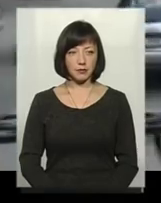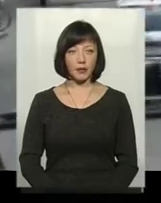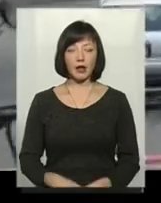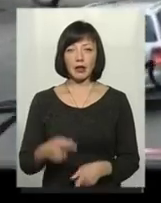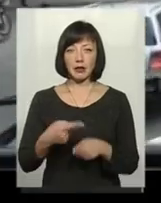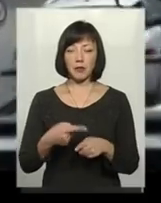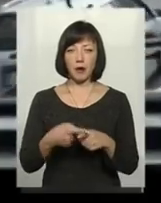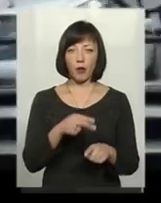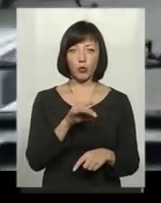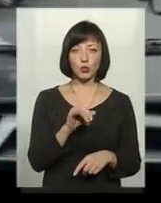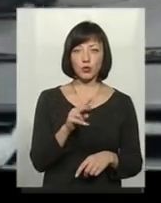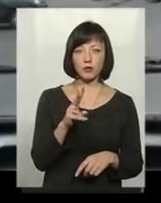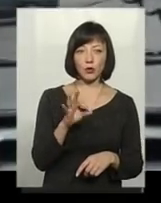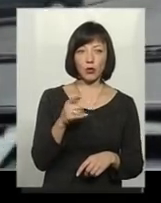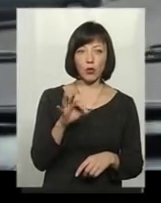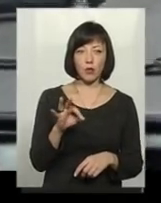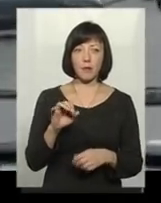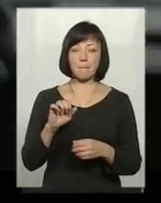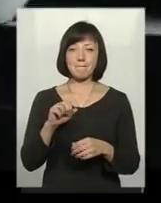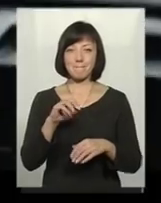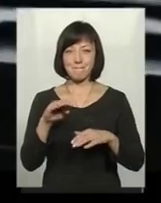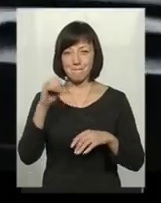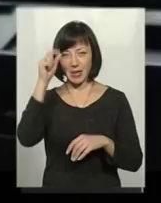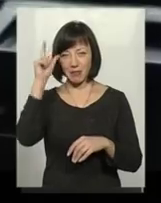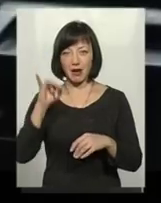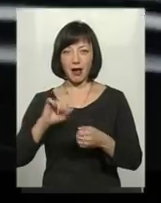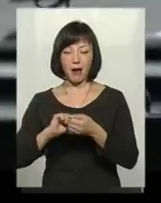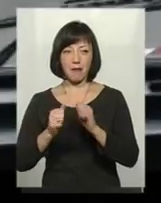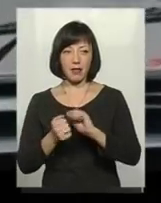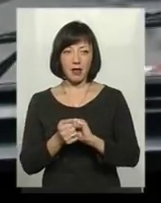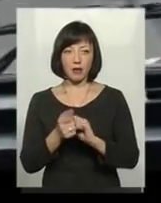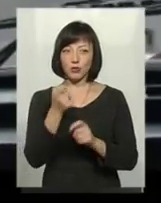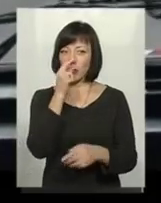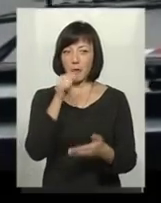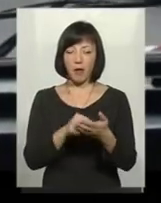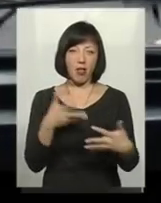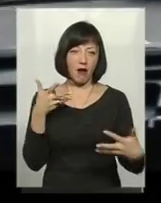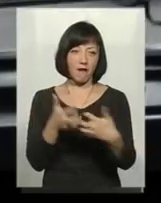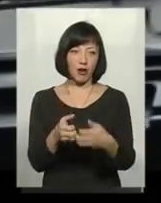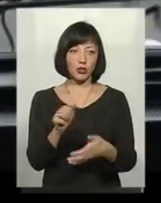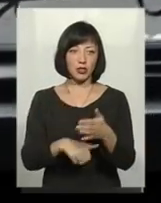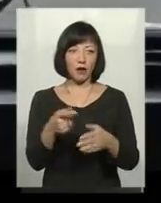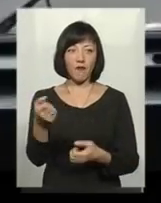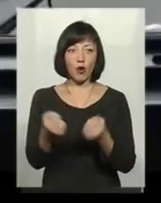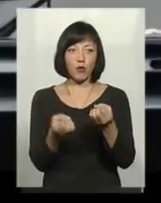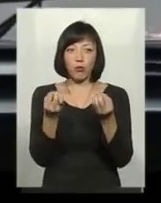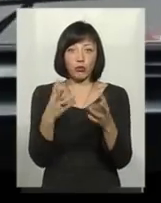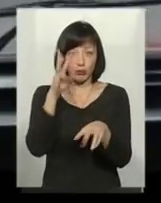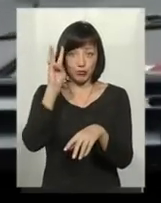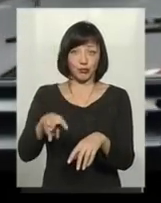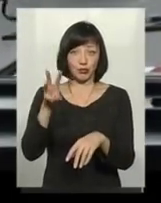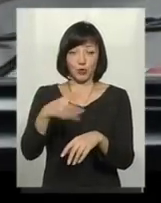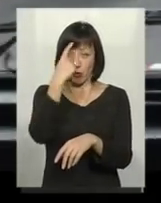На перехресті Проскурівського підпілля та Кам'янецької ми разом із рятувальниками ледь не втрапили в аварію через те, що водії просто не зважали